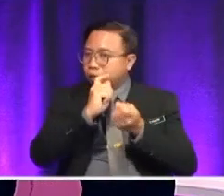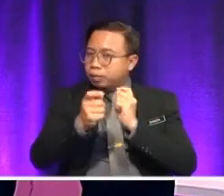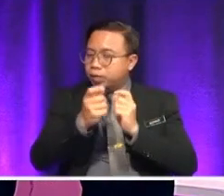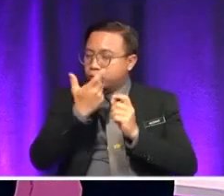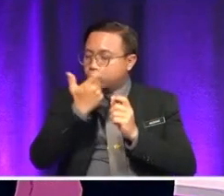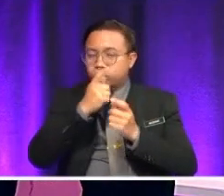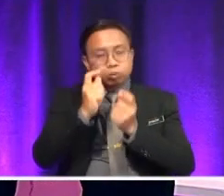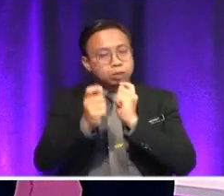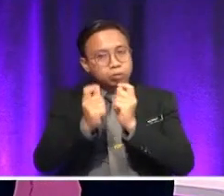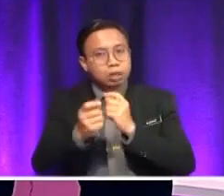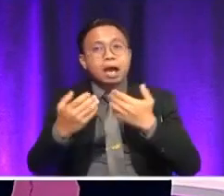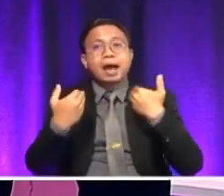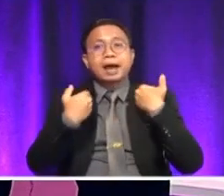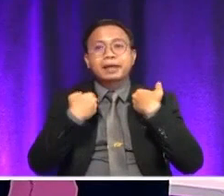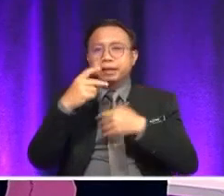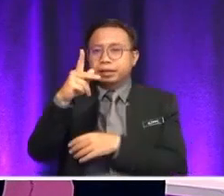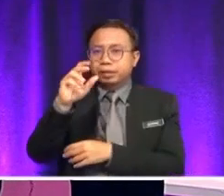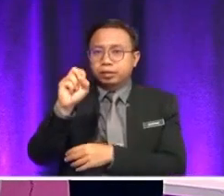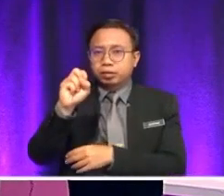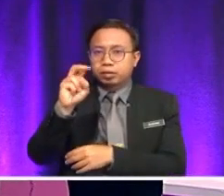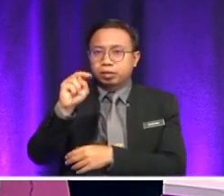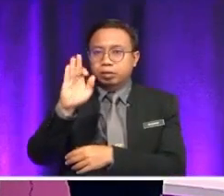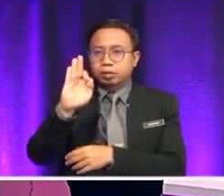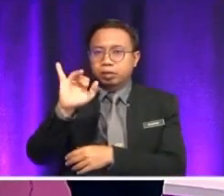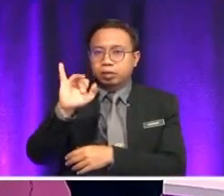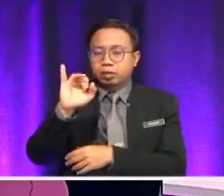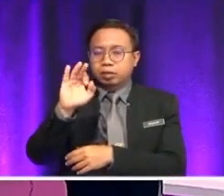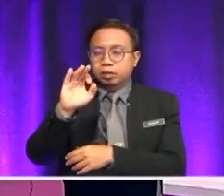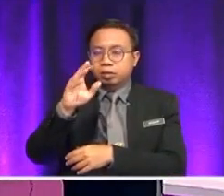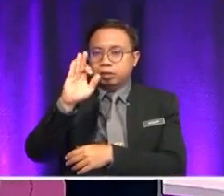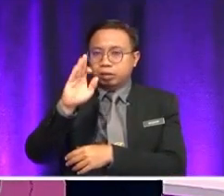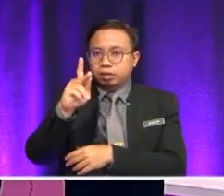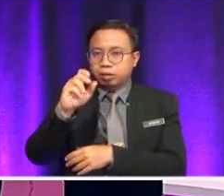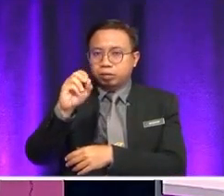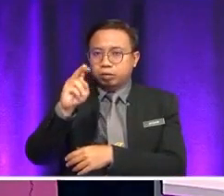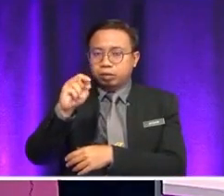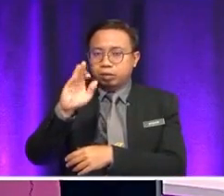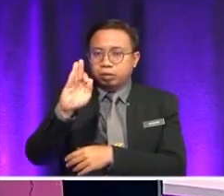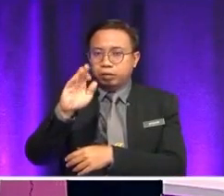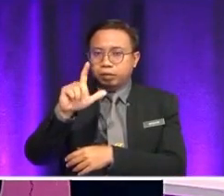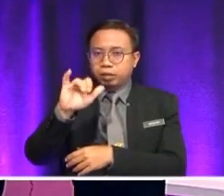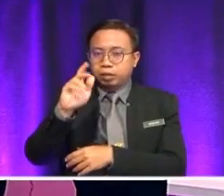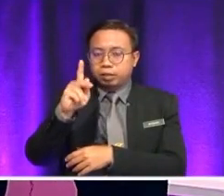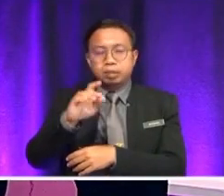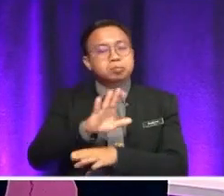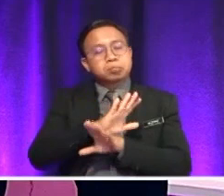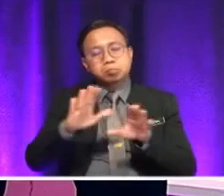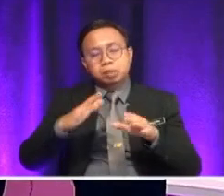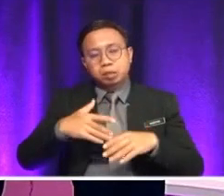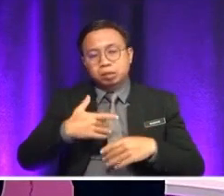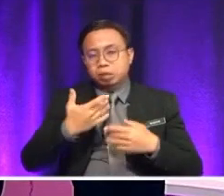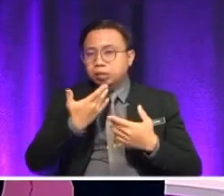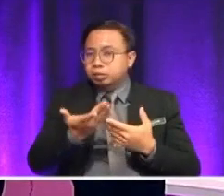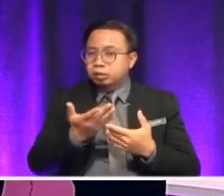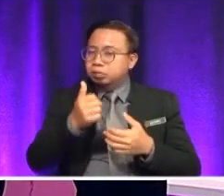situ. Sama-sama okay. Tak ada apa orang kata tak ada persefahaman. Tak puas hati. Yang keputusan tu